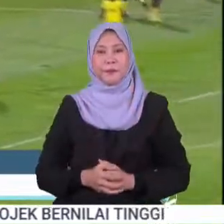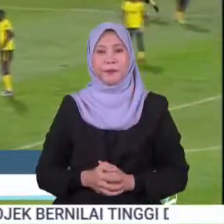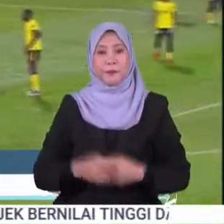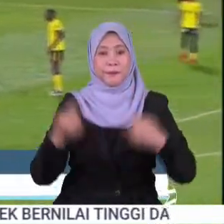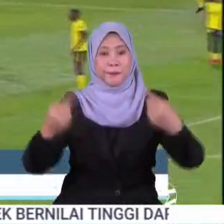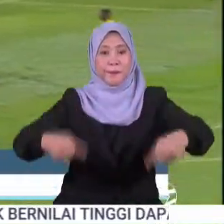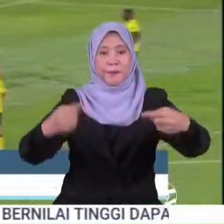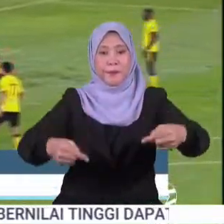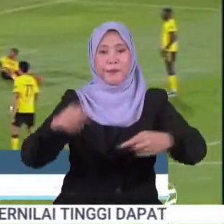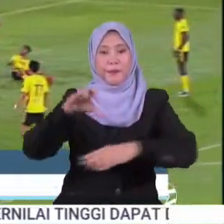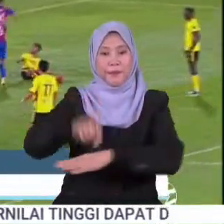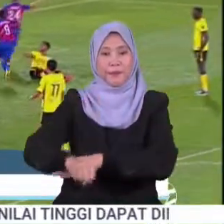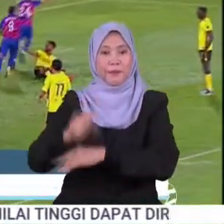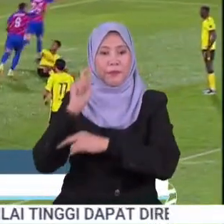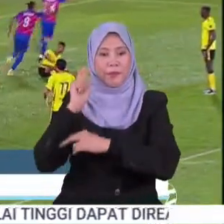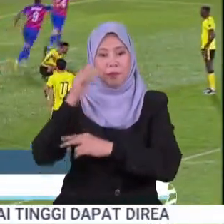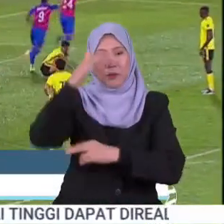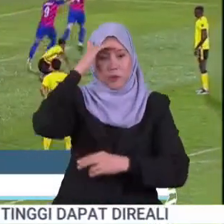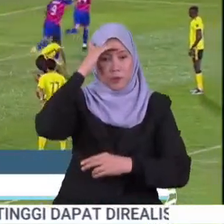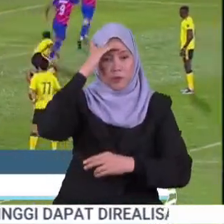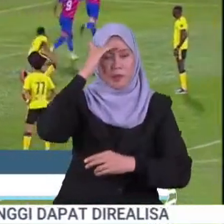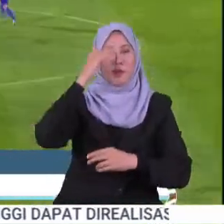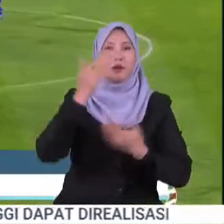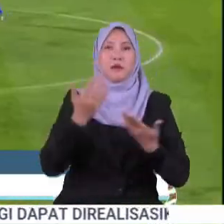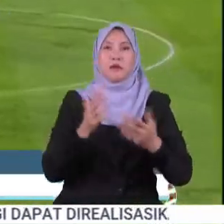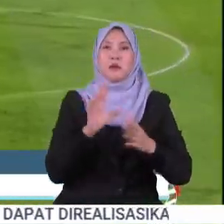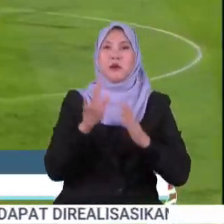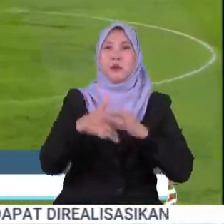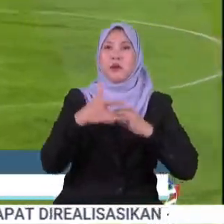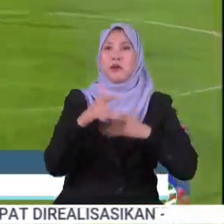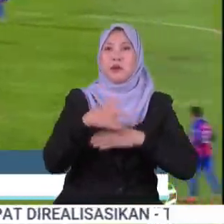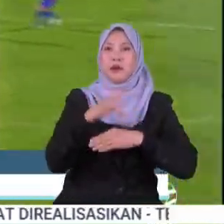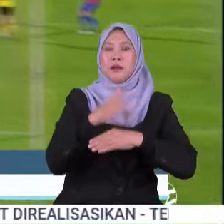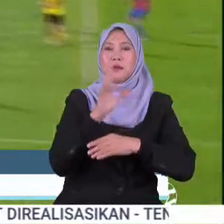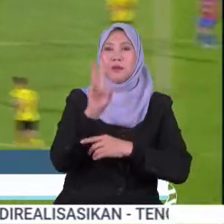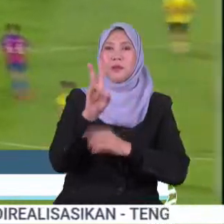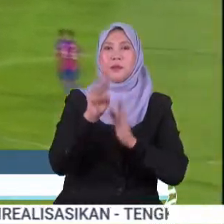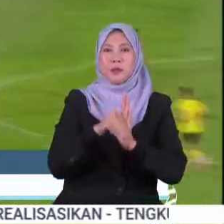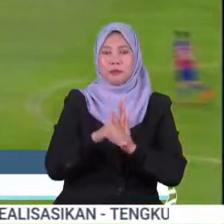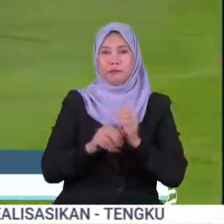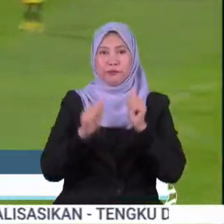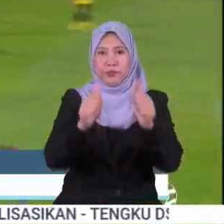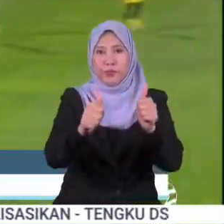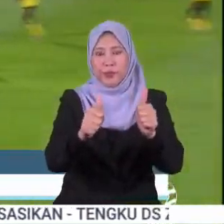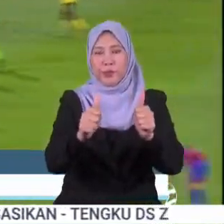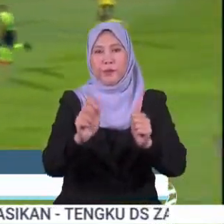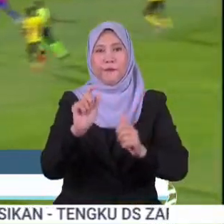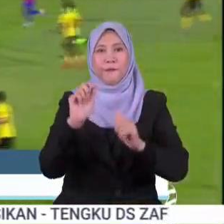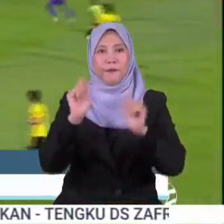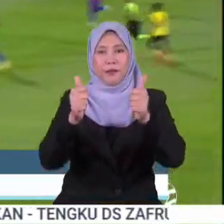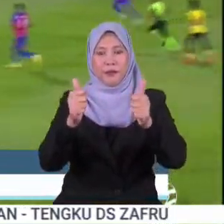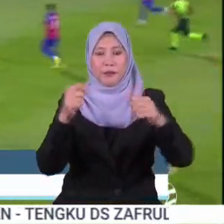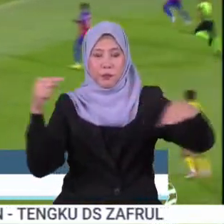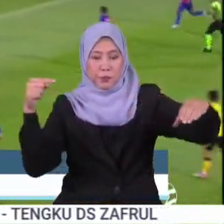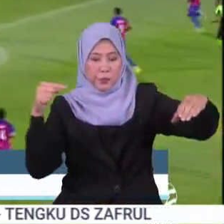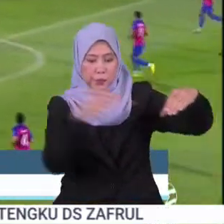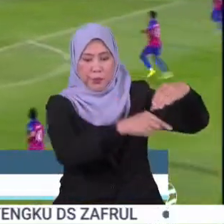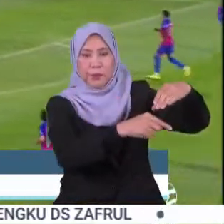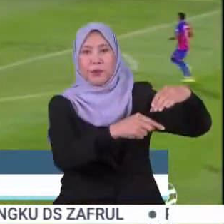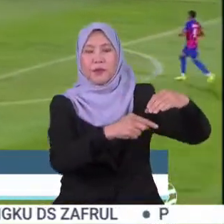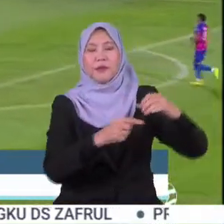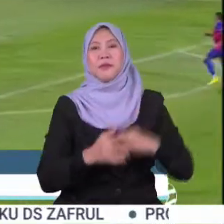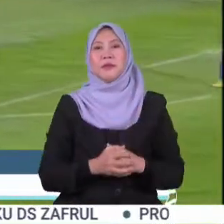Dalam perlawanan malam tadi, JDT memerlukan seawal 7 minit untuk berada di depan menerusi jaringan tunggal import Oscar